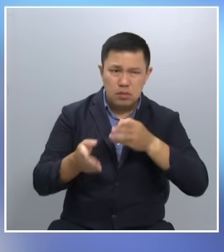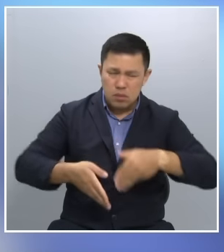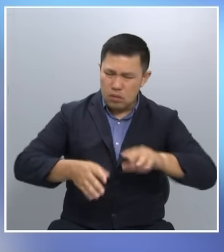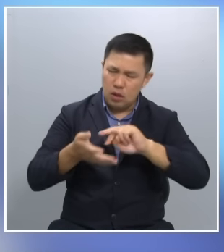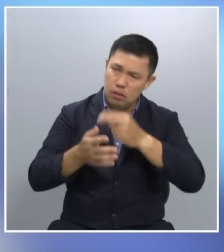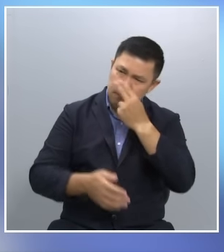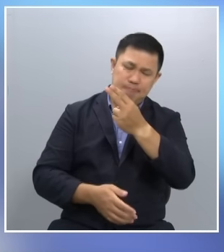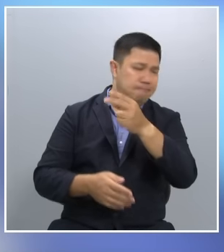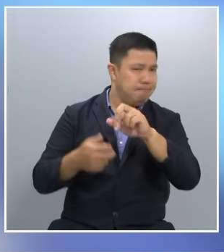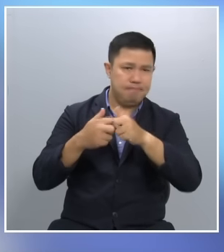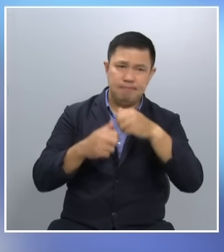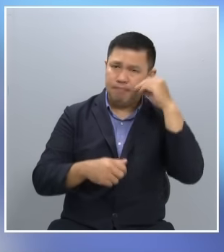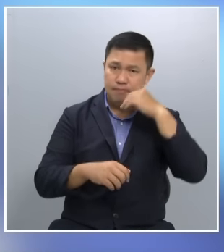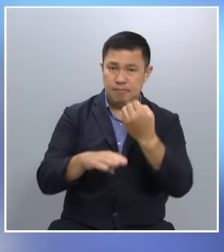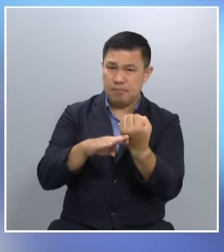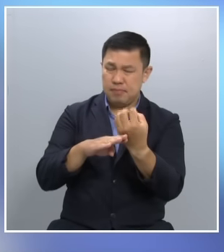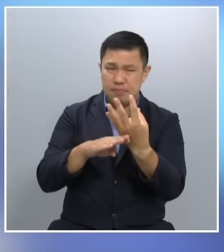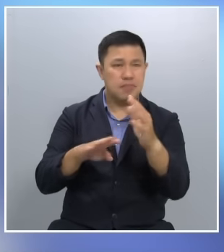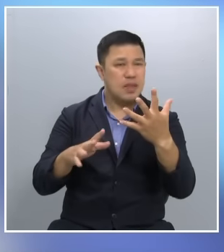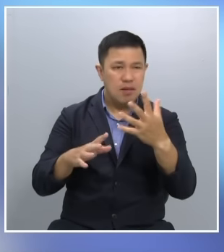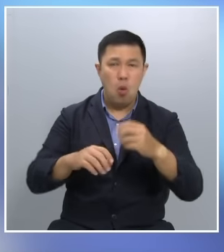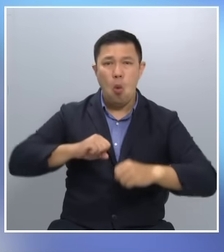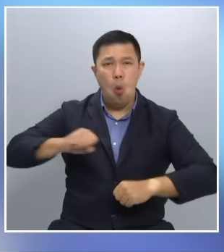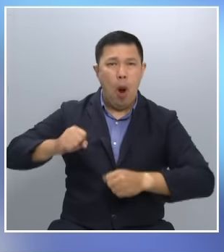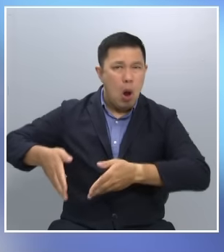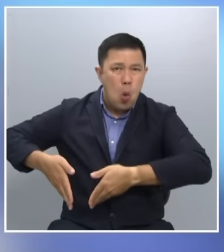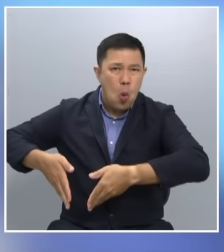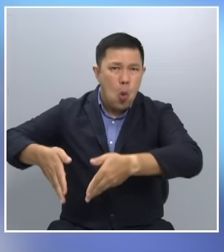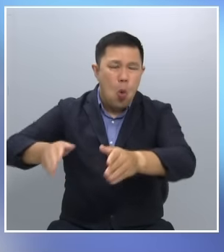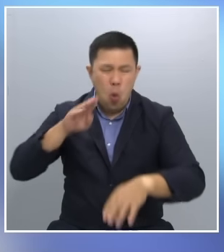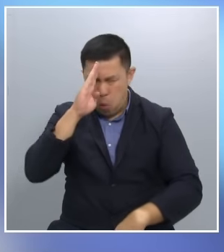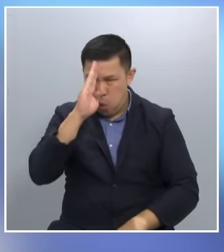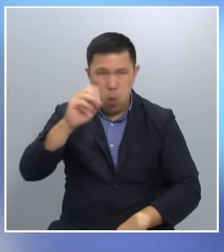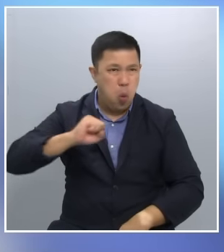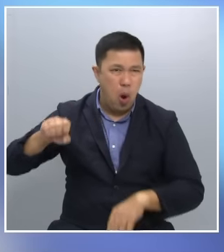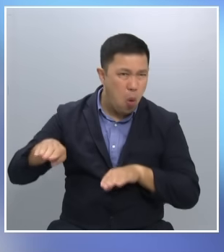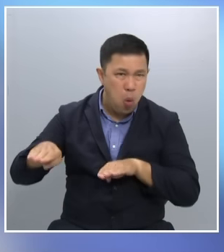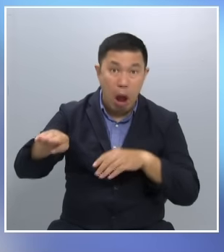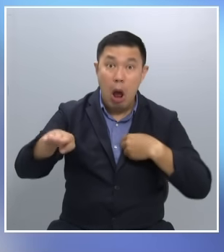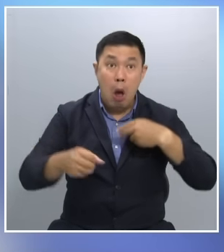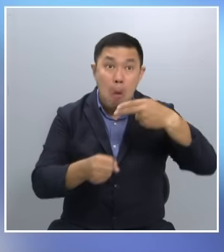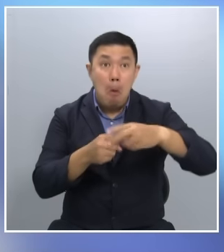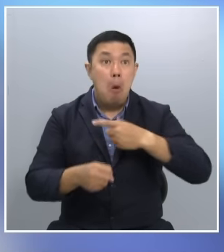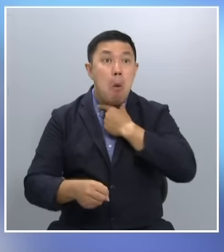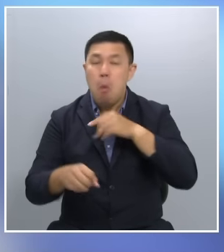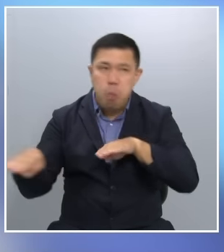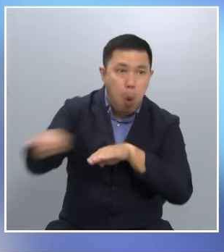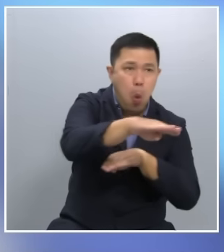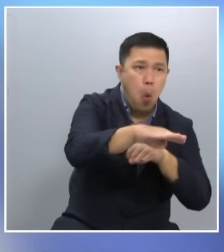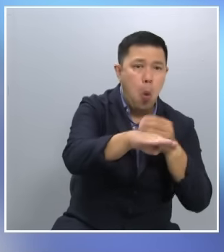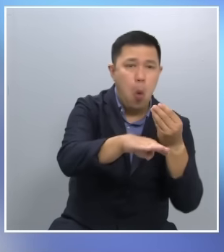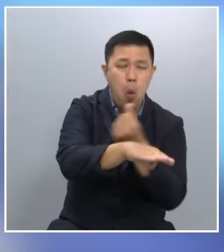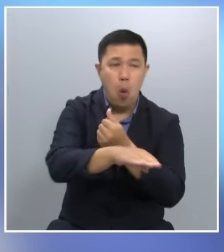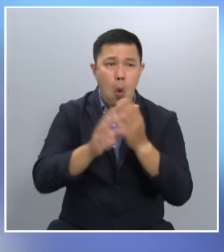ระตลอดไฟเลี้ยวก็ไม่พกแช่ขวาจนแข็ง พอนึกจะเข้าปั๊มก็ปาดลงมาแบบลื่อพล